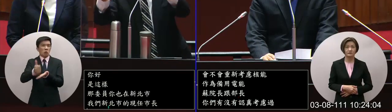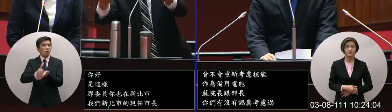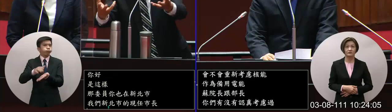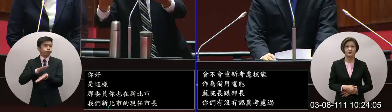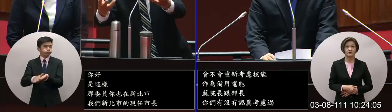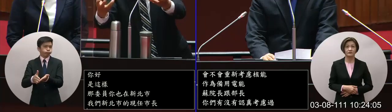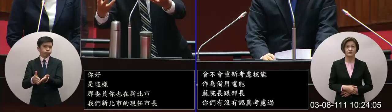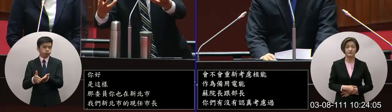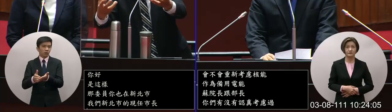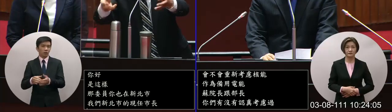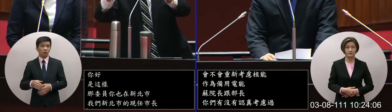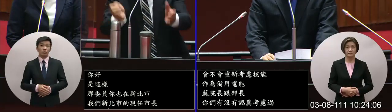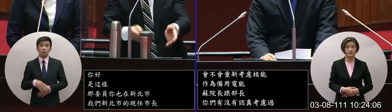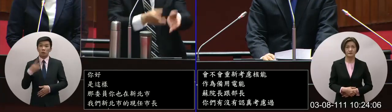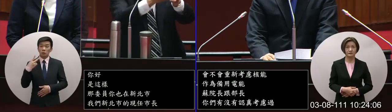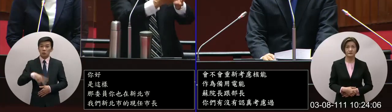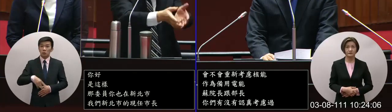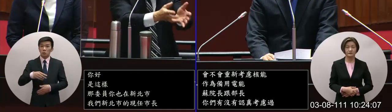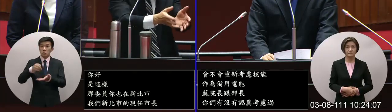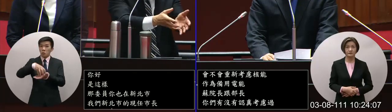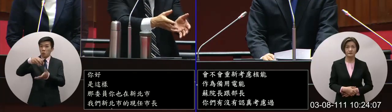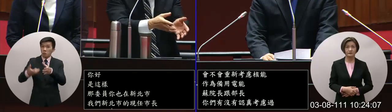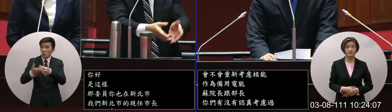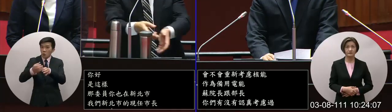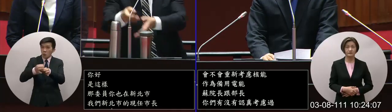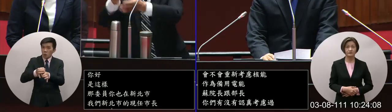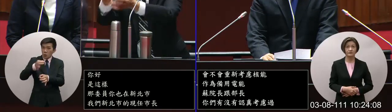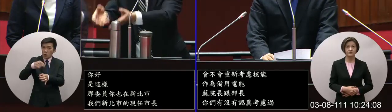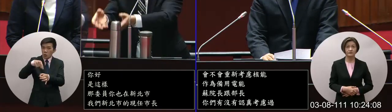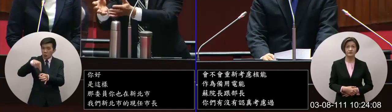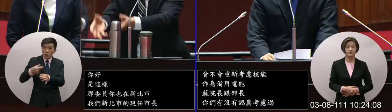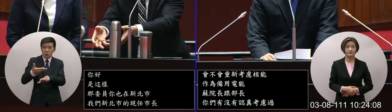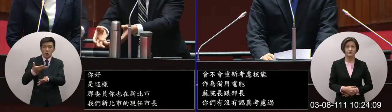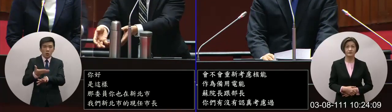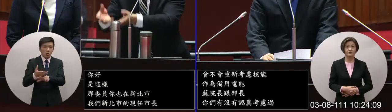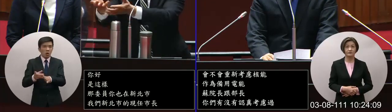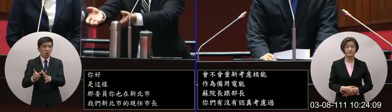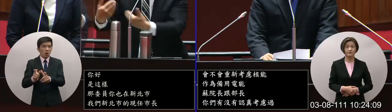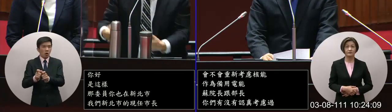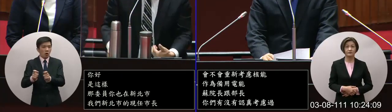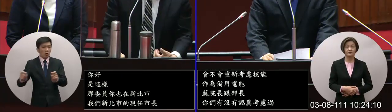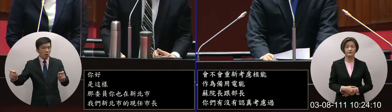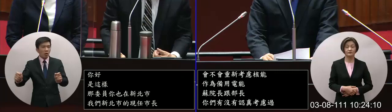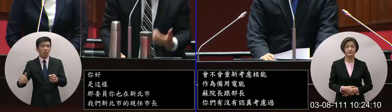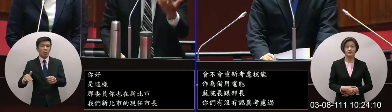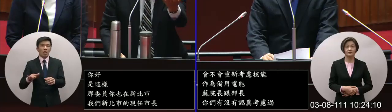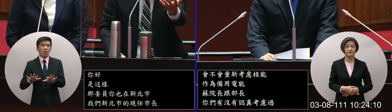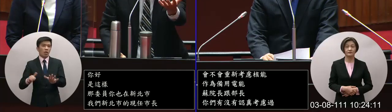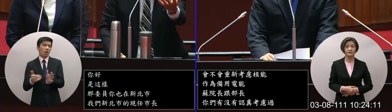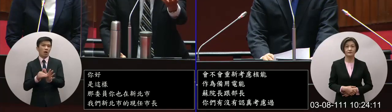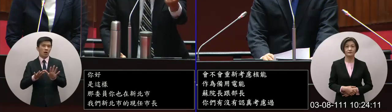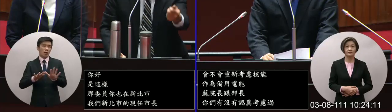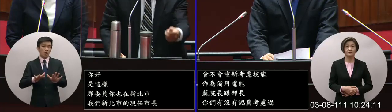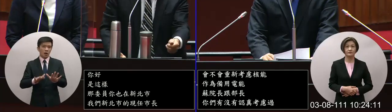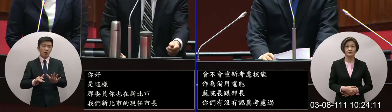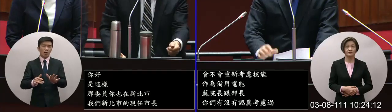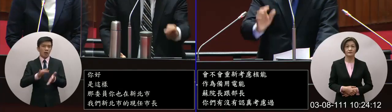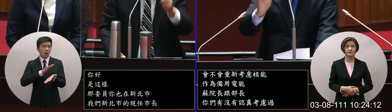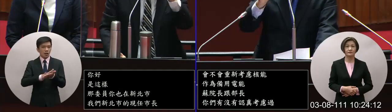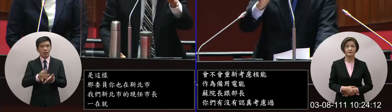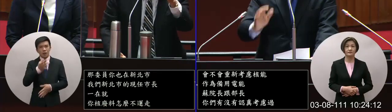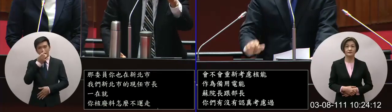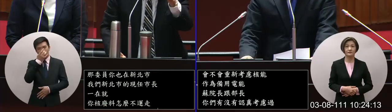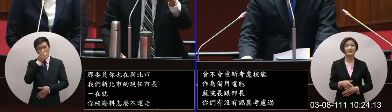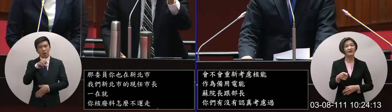个我们的燃料棒那个在池里面已经满了啊，就没有办法处理，执照始终拿不